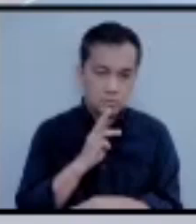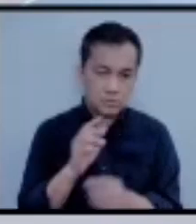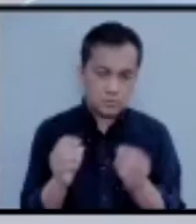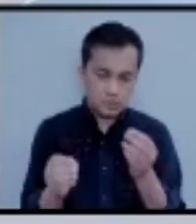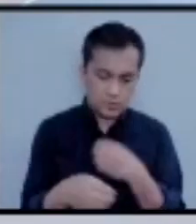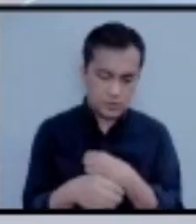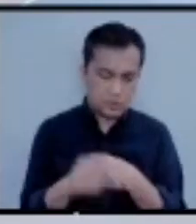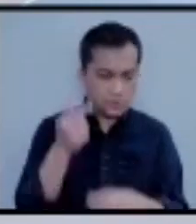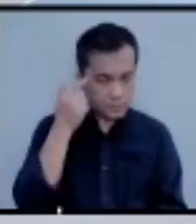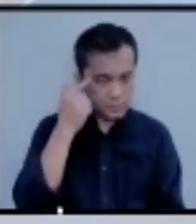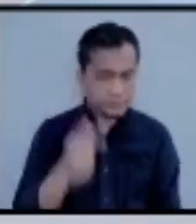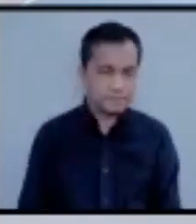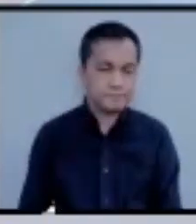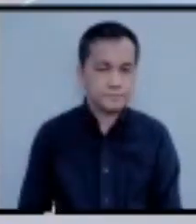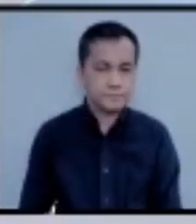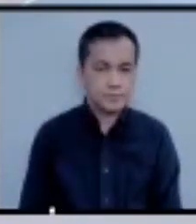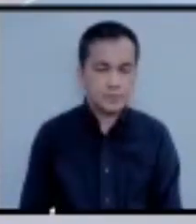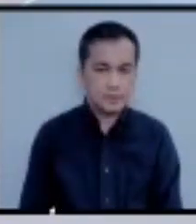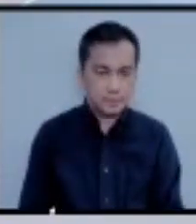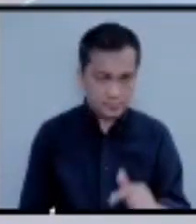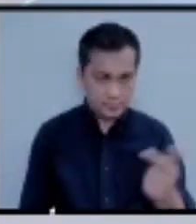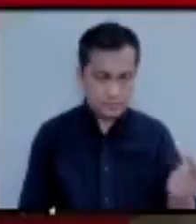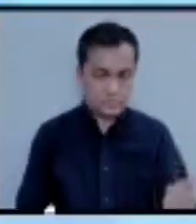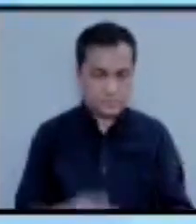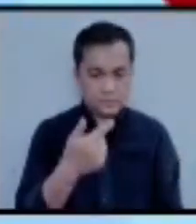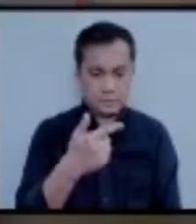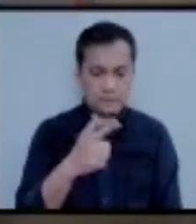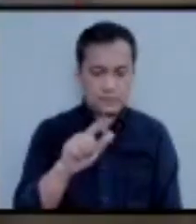gobyerno. May report si Clazel Cordelia.